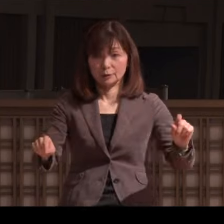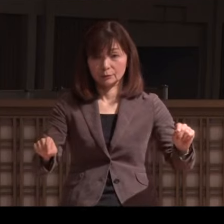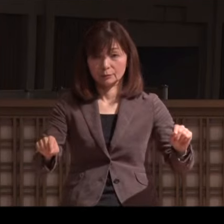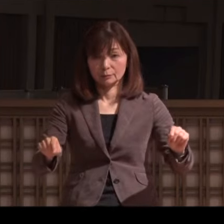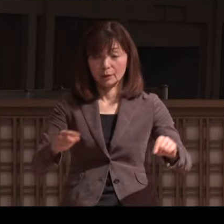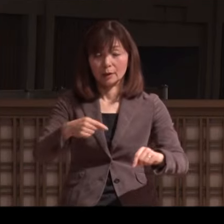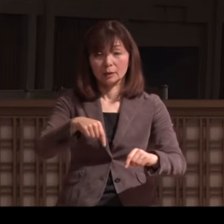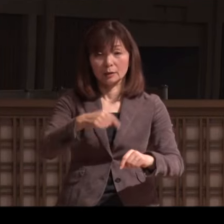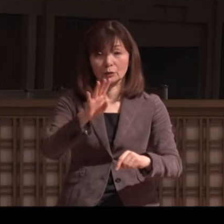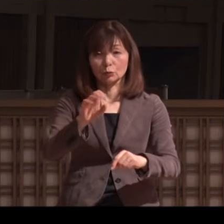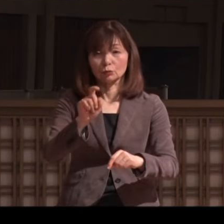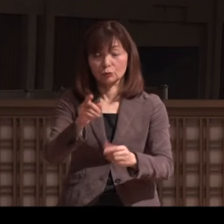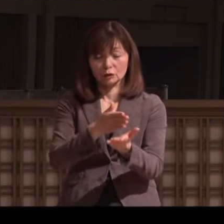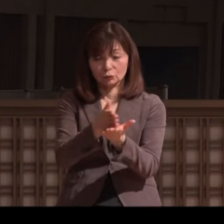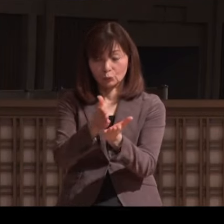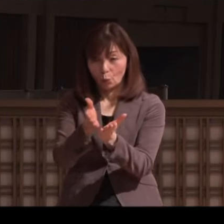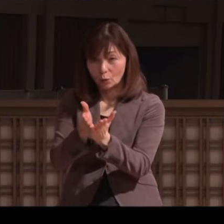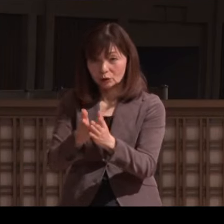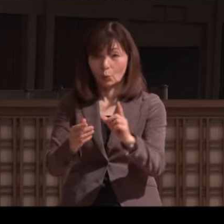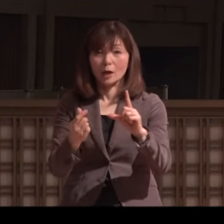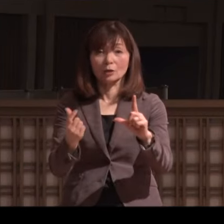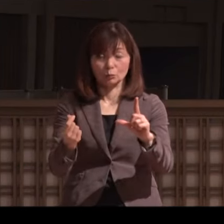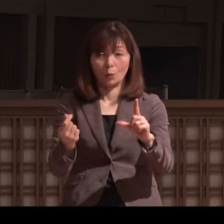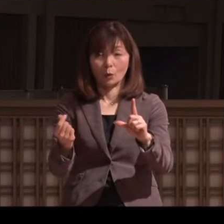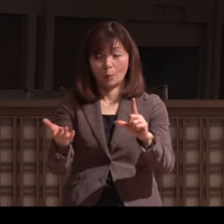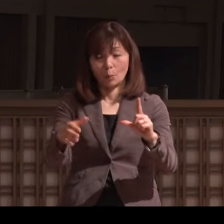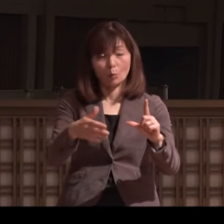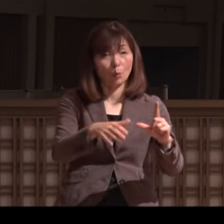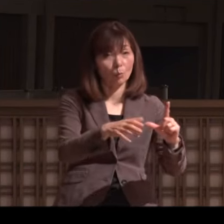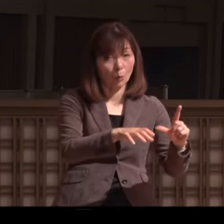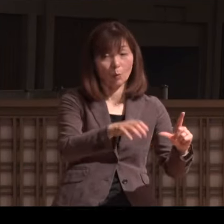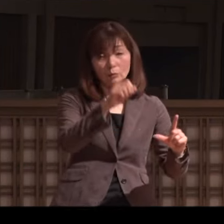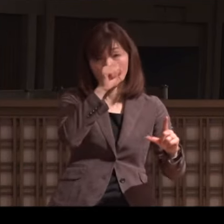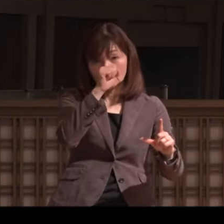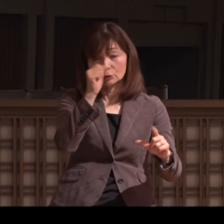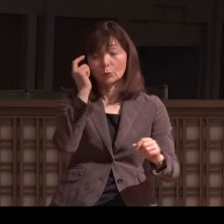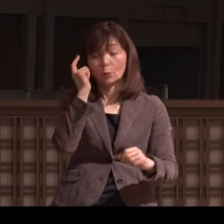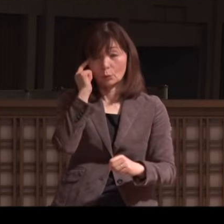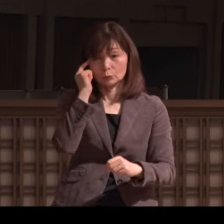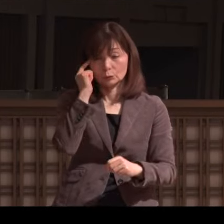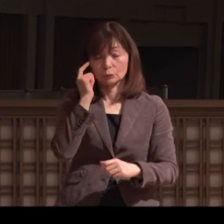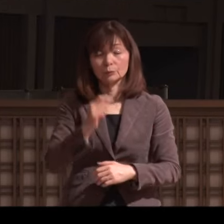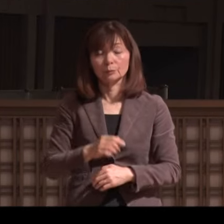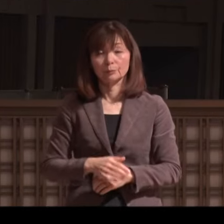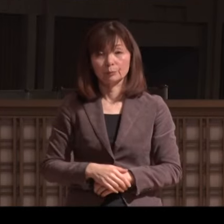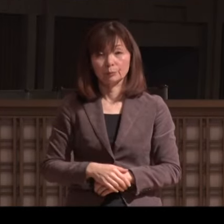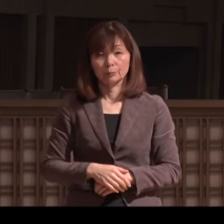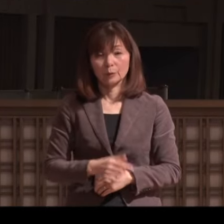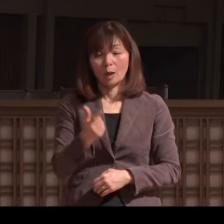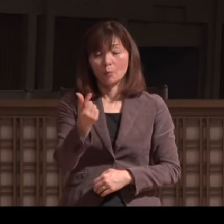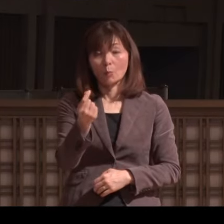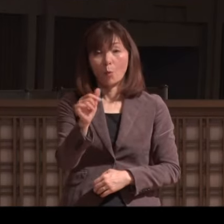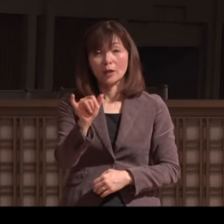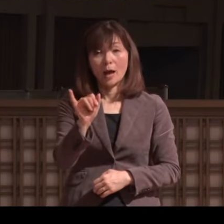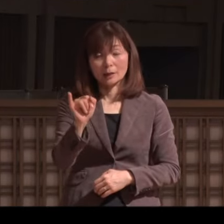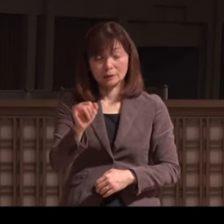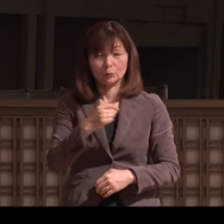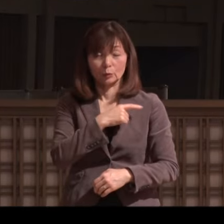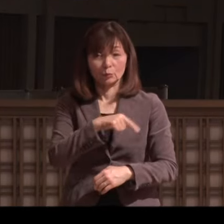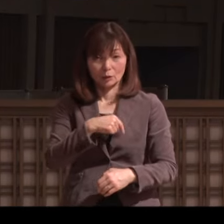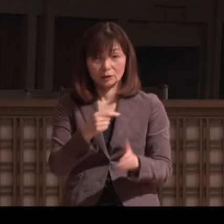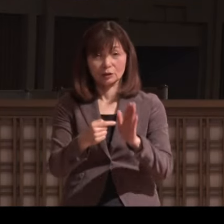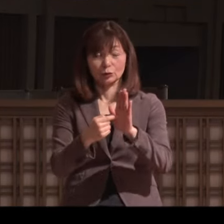141通りのえエルモがあって良いという風に私ども思っております是非えぼやいの精神に象徴